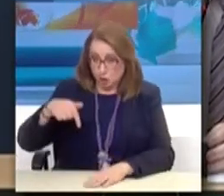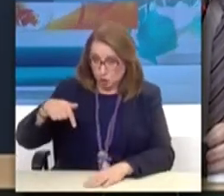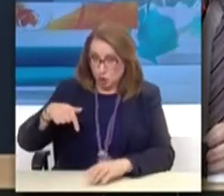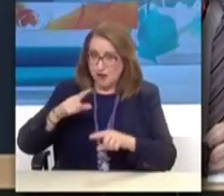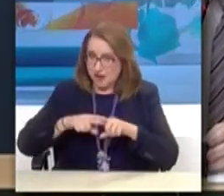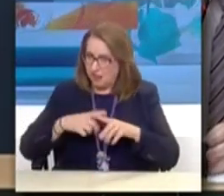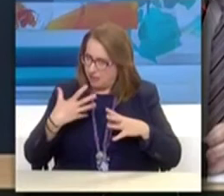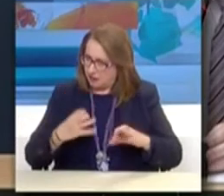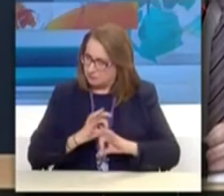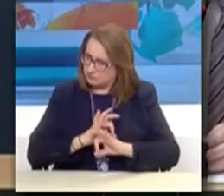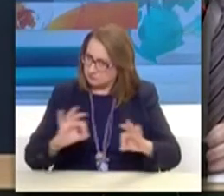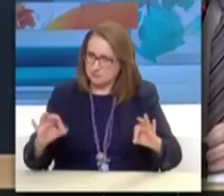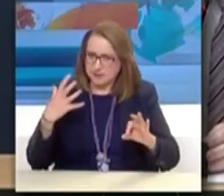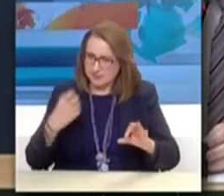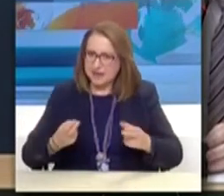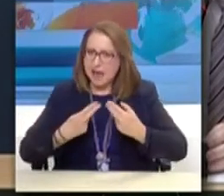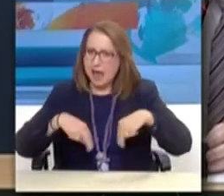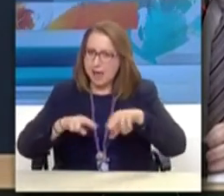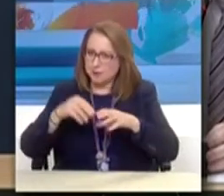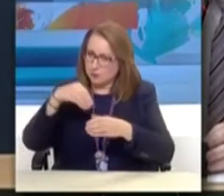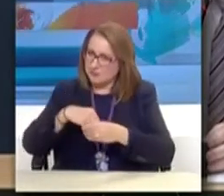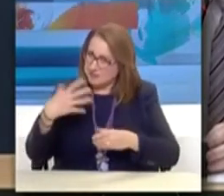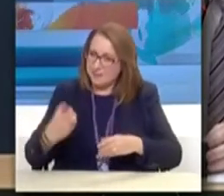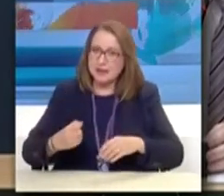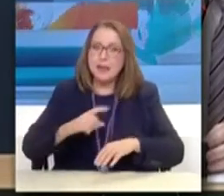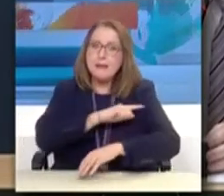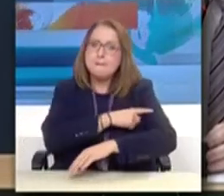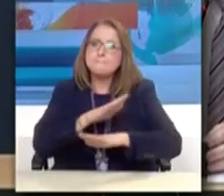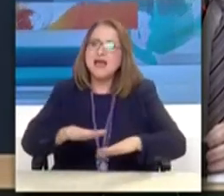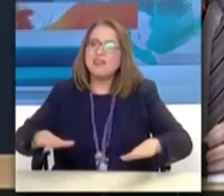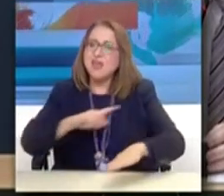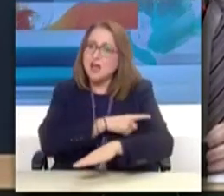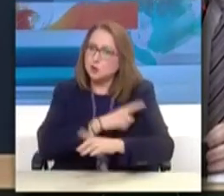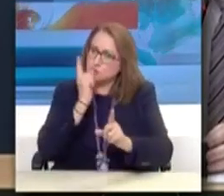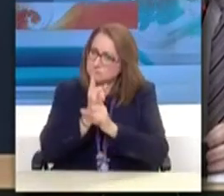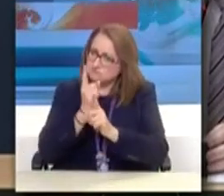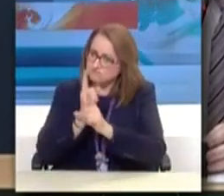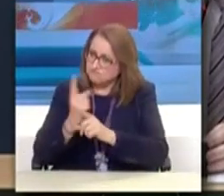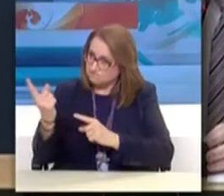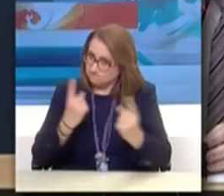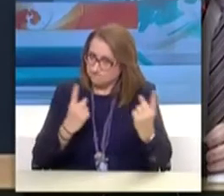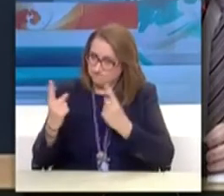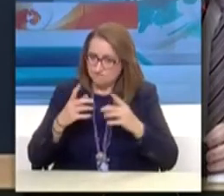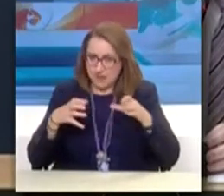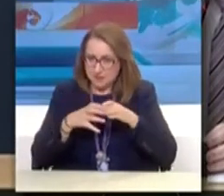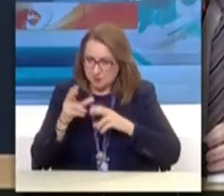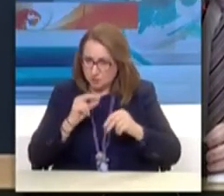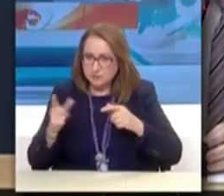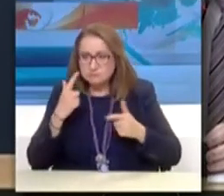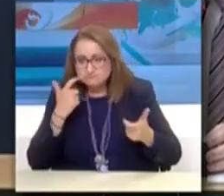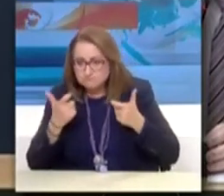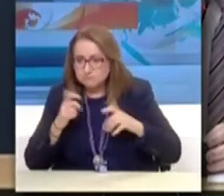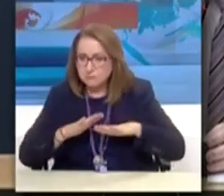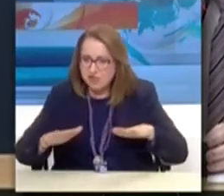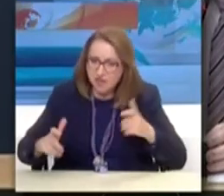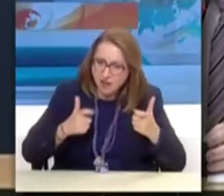έχει ετοιμότητα. Στην Επιτροπή Εμπειρογνωμόνων έχουμε παιδίατρους, λοιμοξιολόγους, ακαδημαϊκούς, οι οποίοι επιτηρούν την νόσο σε παιδιά